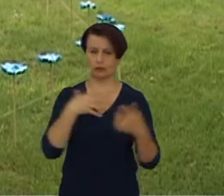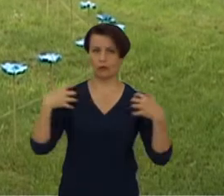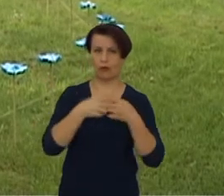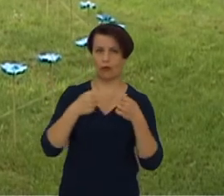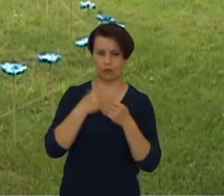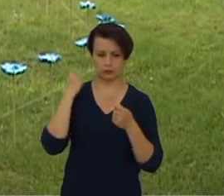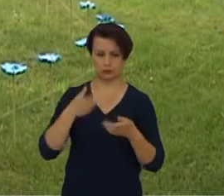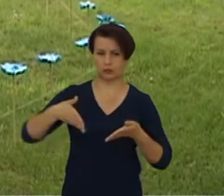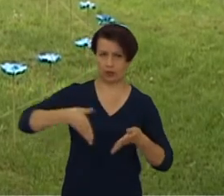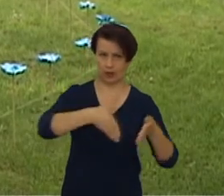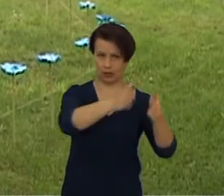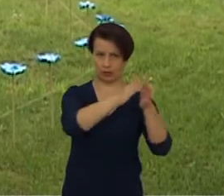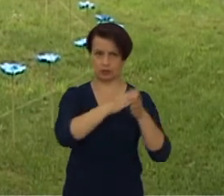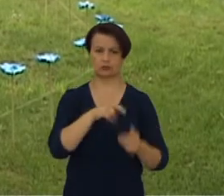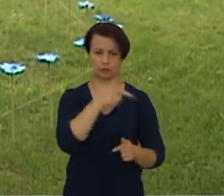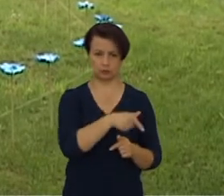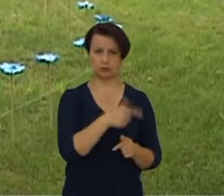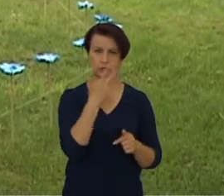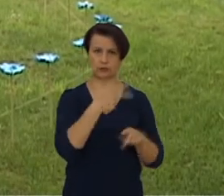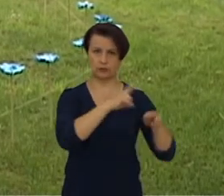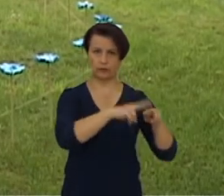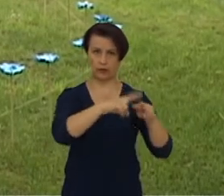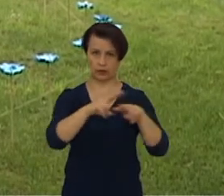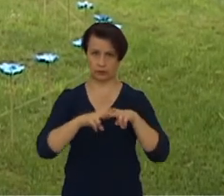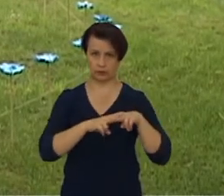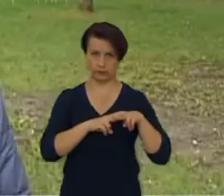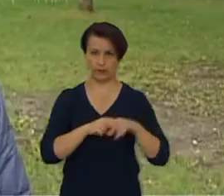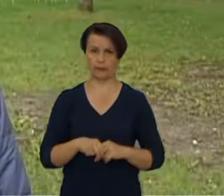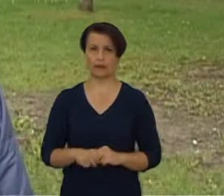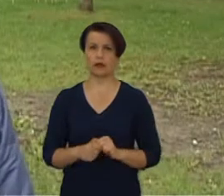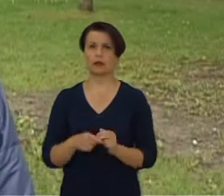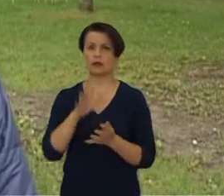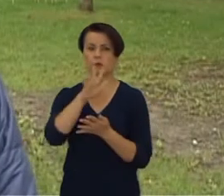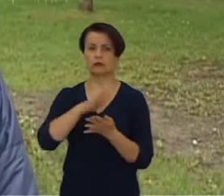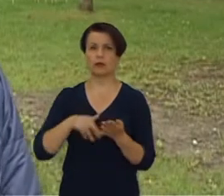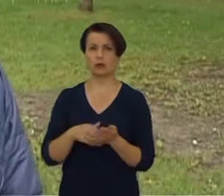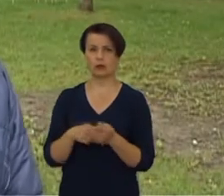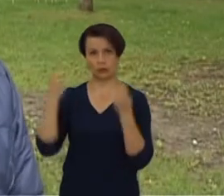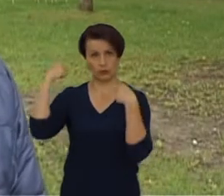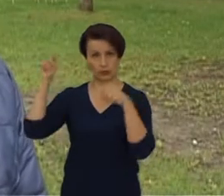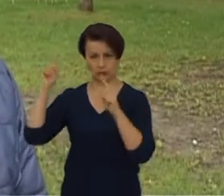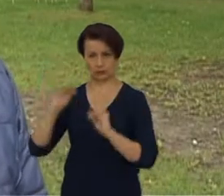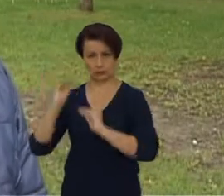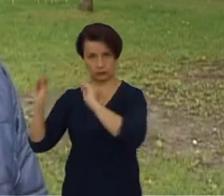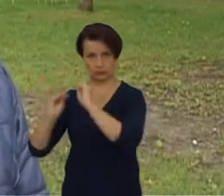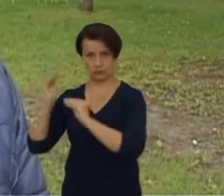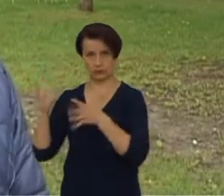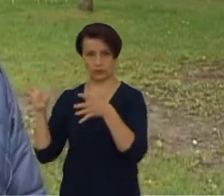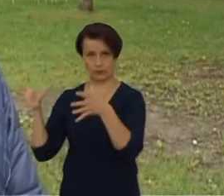pagrindinis kovos kelias. Būtent šitos yra vietovės. Toliau yra